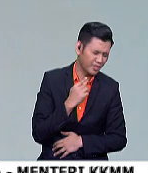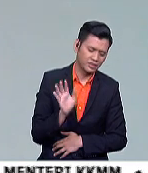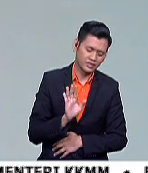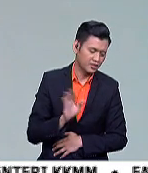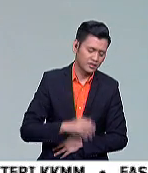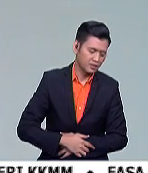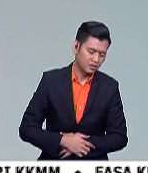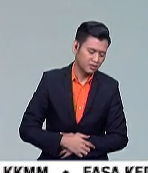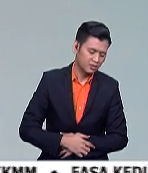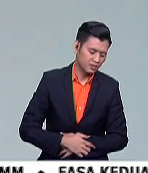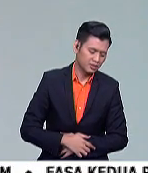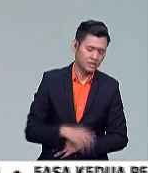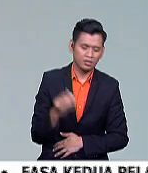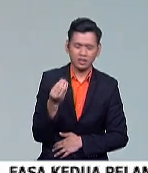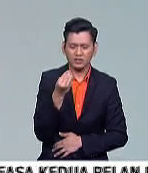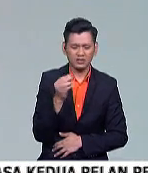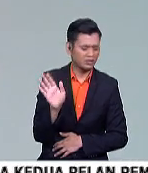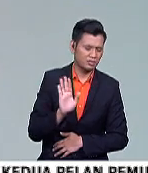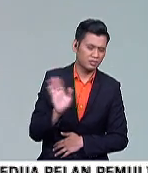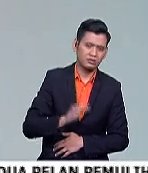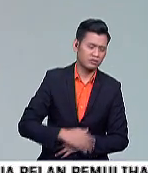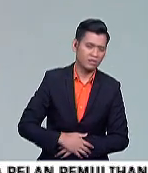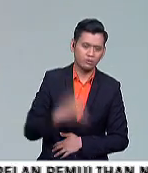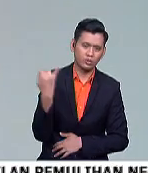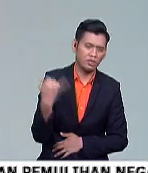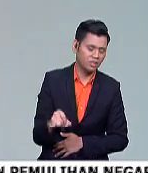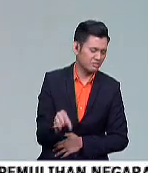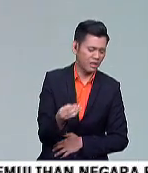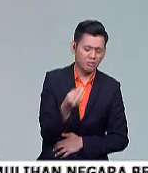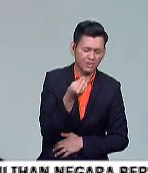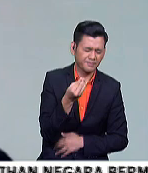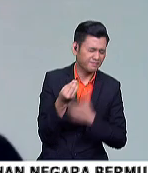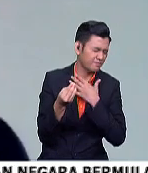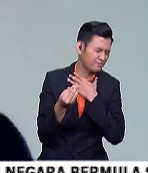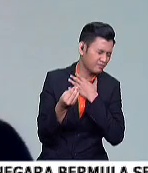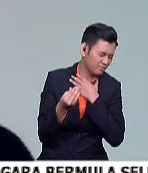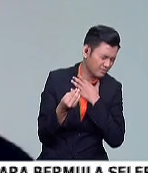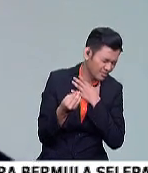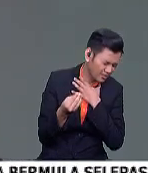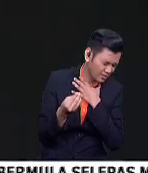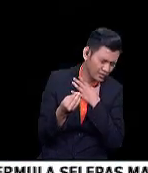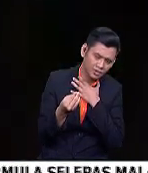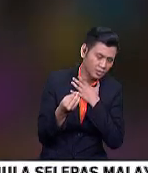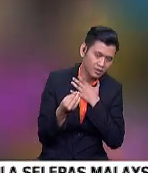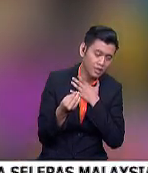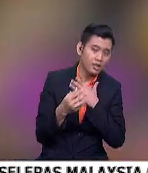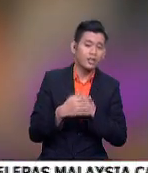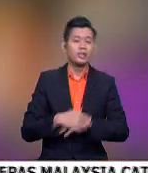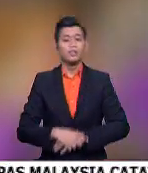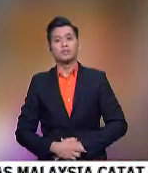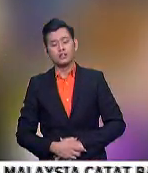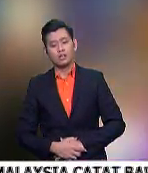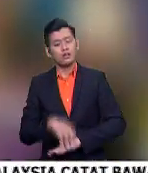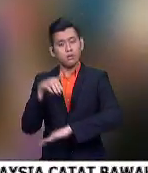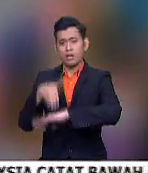melampau. Tak tahu pasal apa. Jadi dia bila nak makan pun tak tahan. Satu derita dah. Malam memang payah